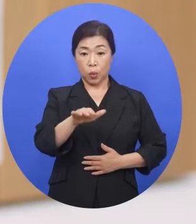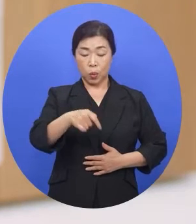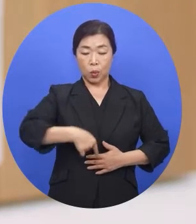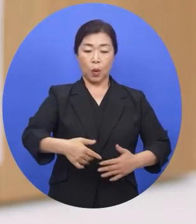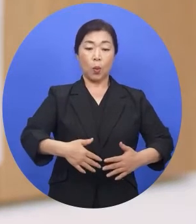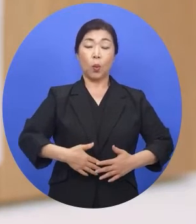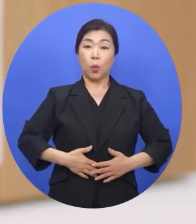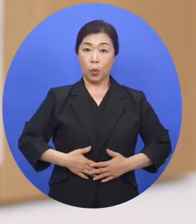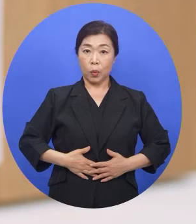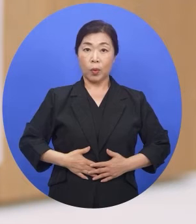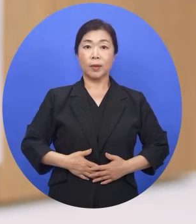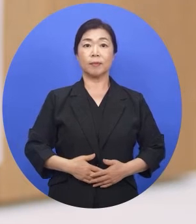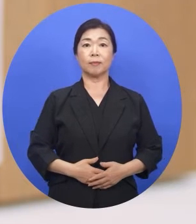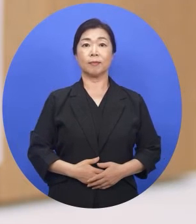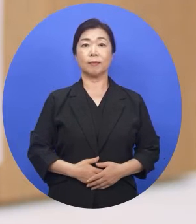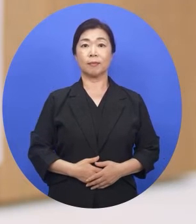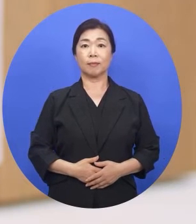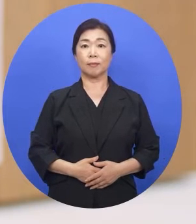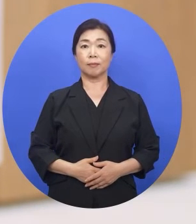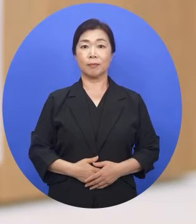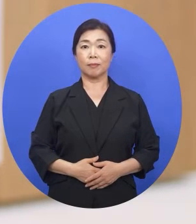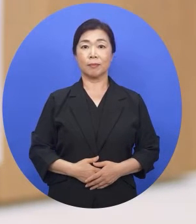내쉽니다.